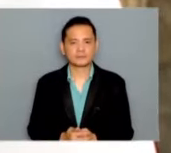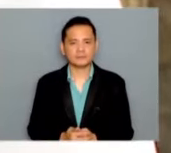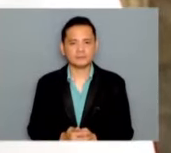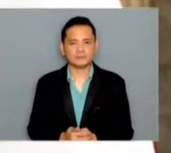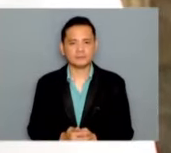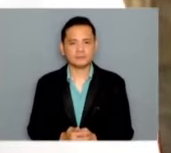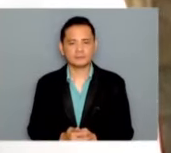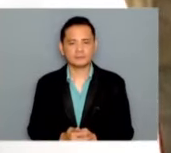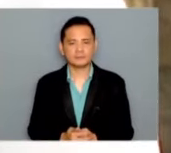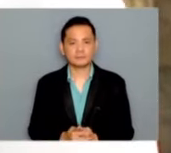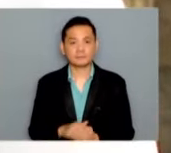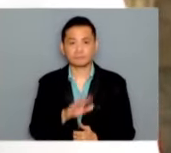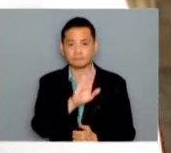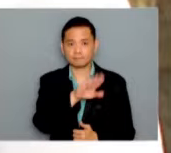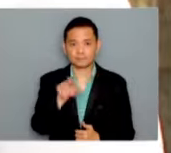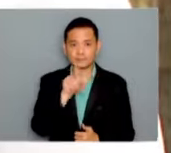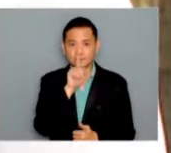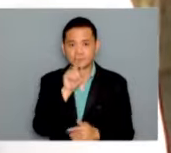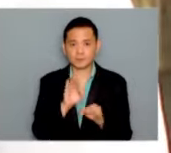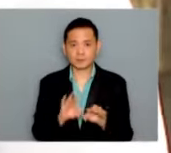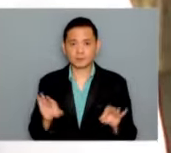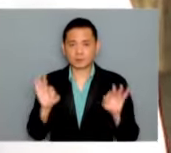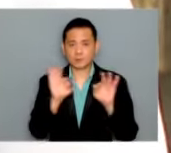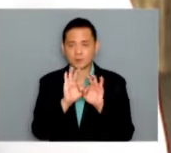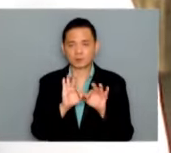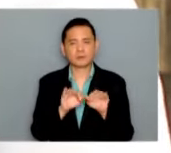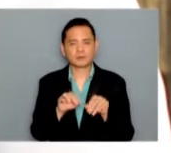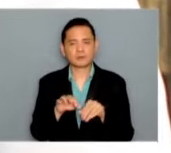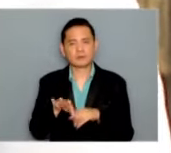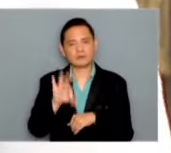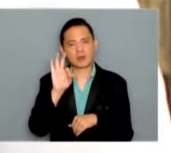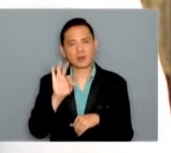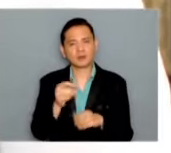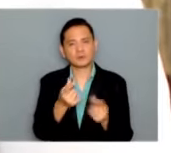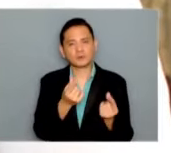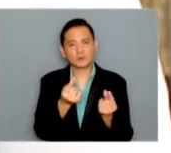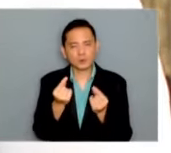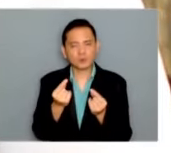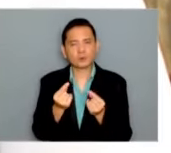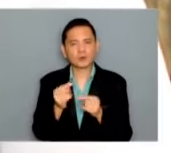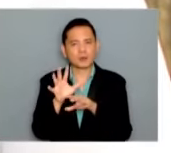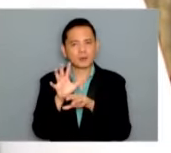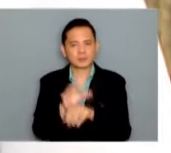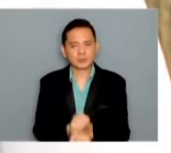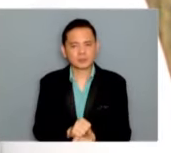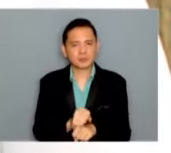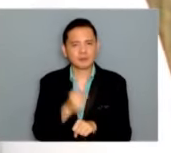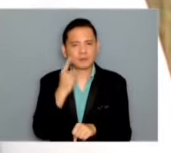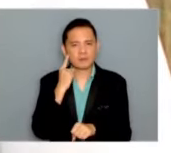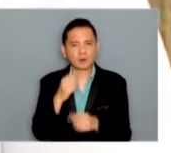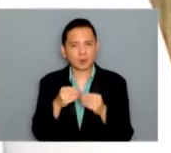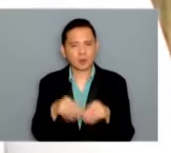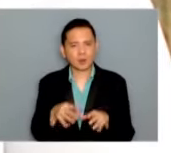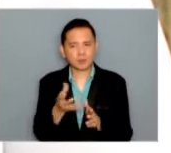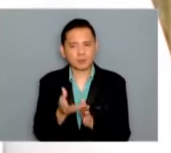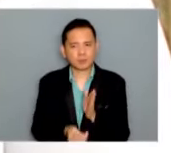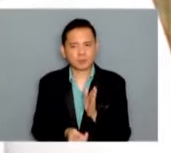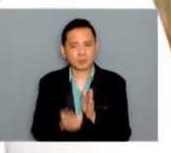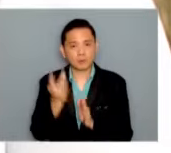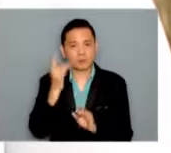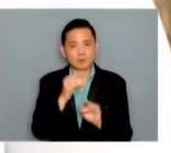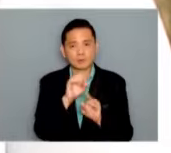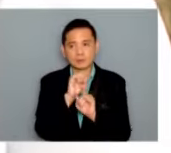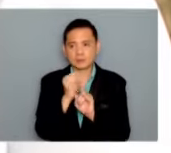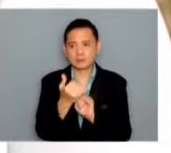It's very important to find a ritual to honor yung loss. Dahil nga hindi siya usually accepted ng society or konti